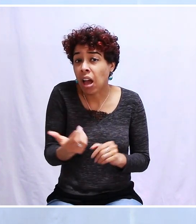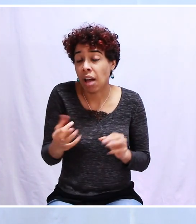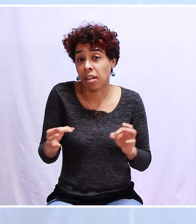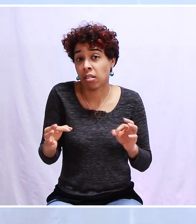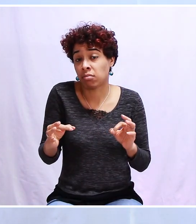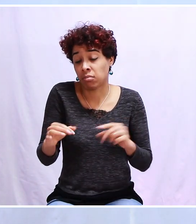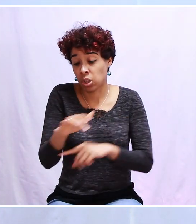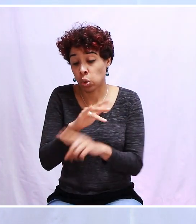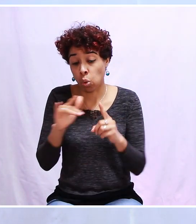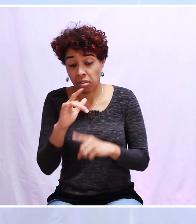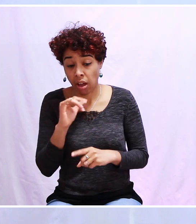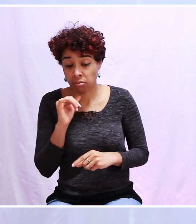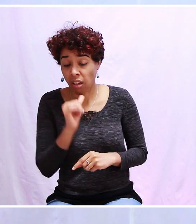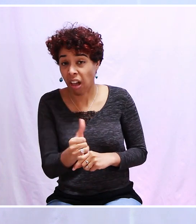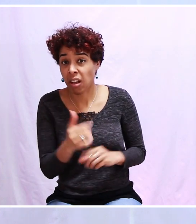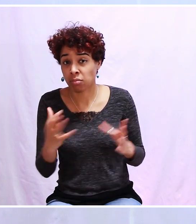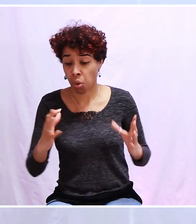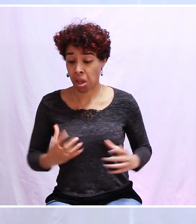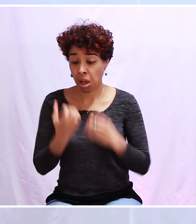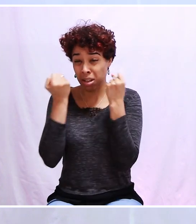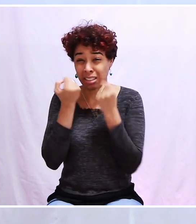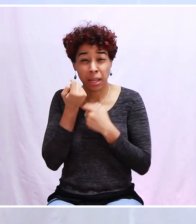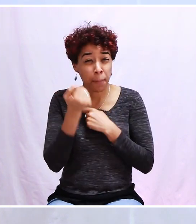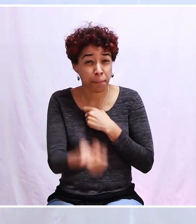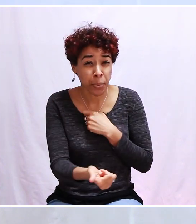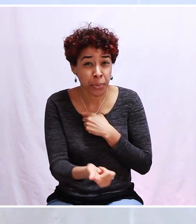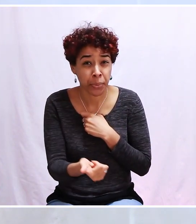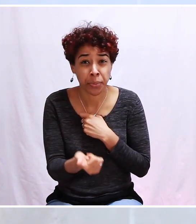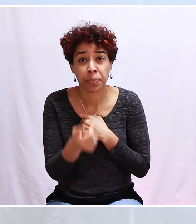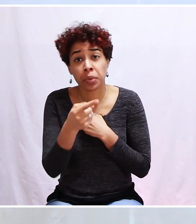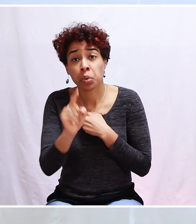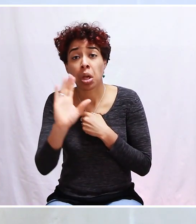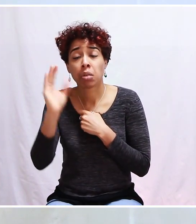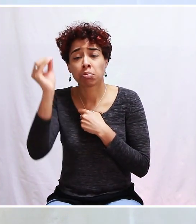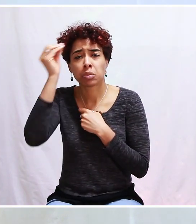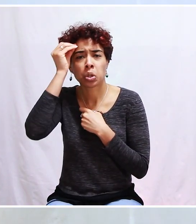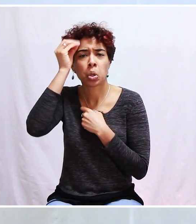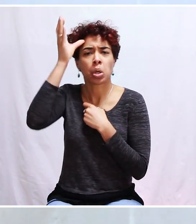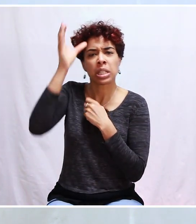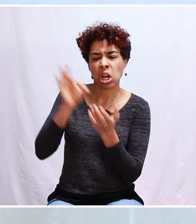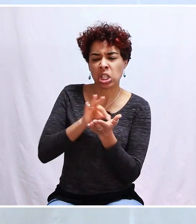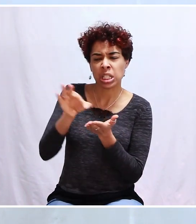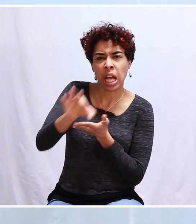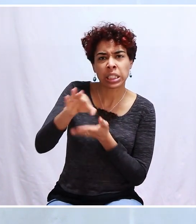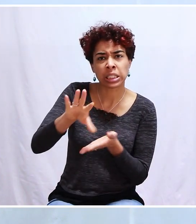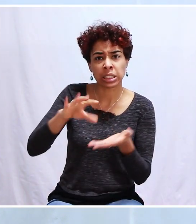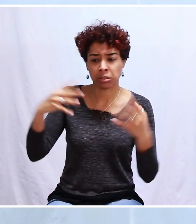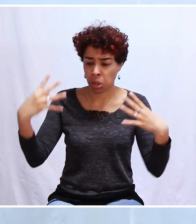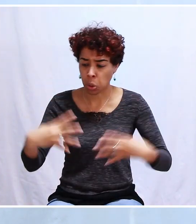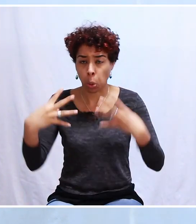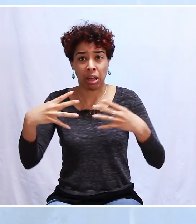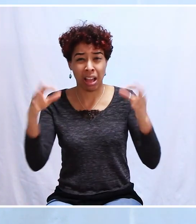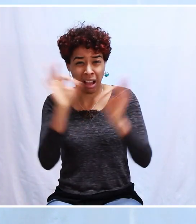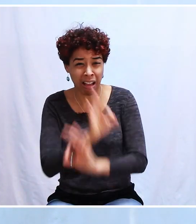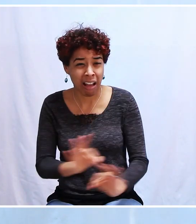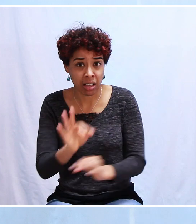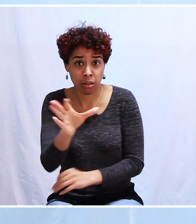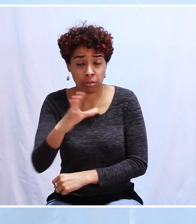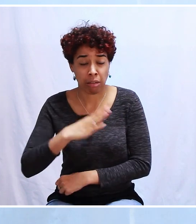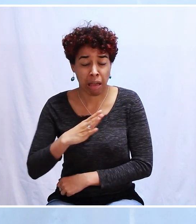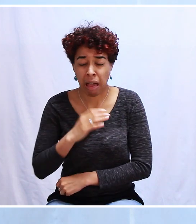social, il est rien. Au niveau aptitude, il est rien. Il n'a pas de connaissances tactiques de guerre, il est rien. Il n'a